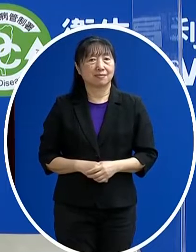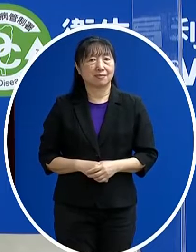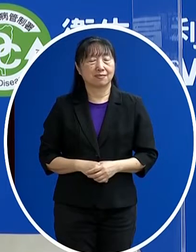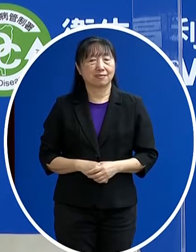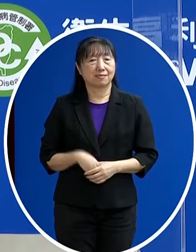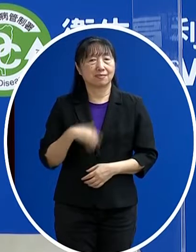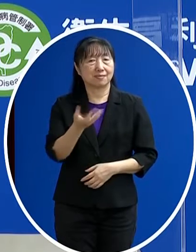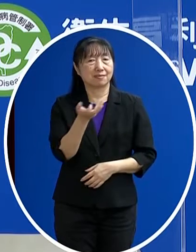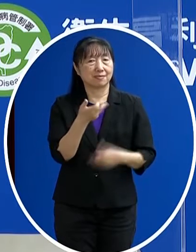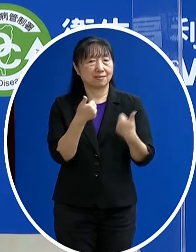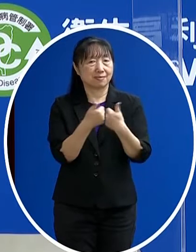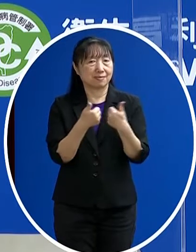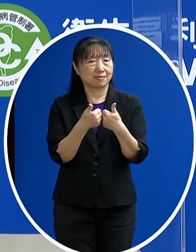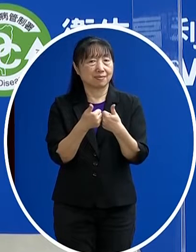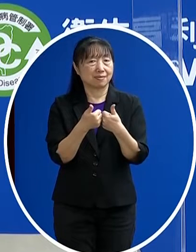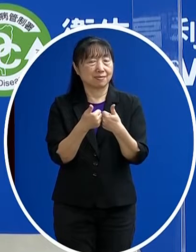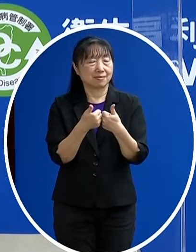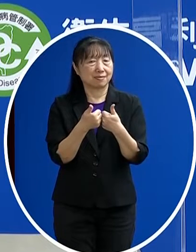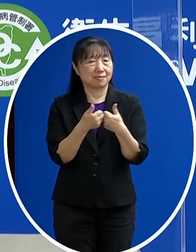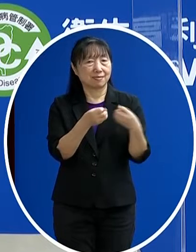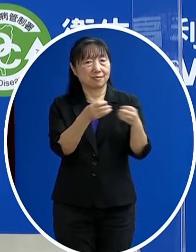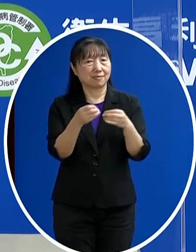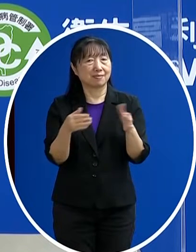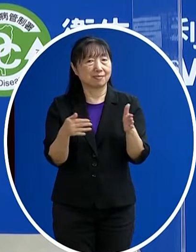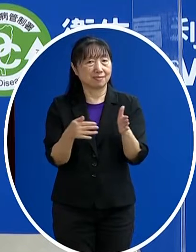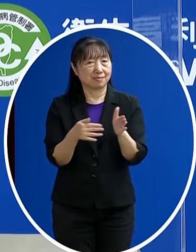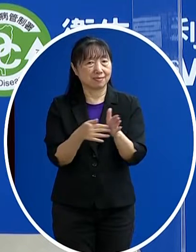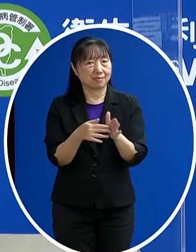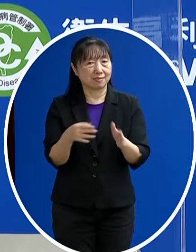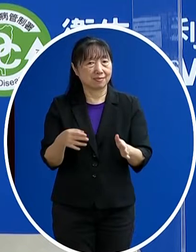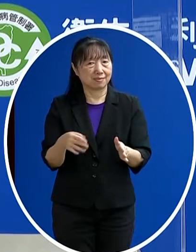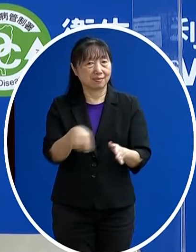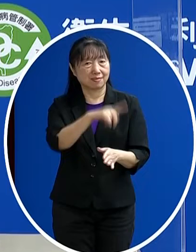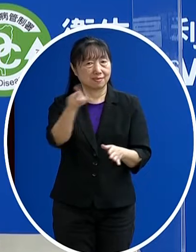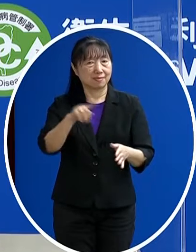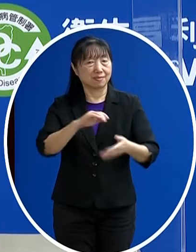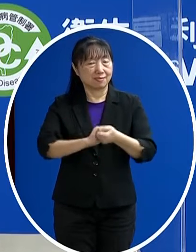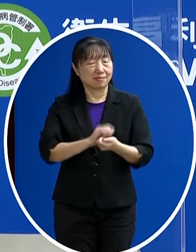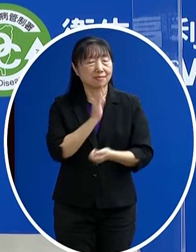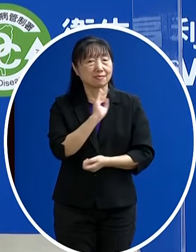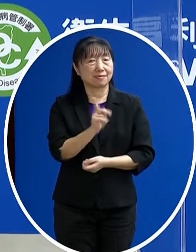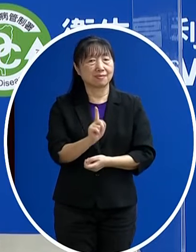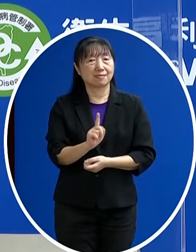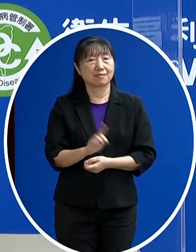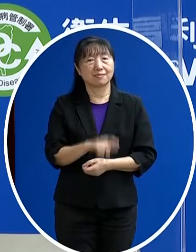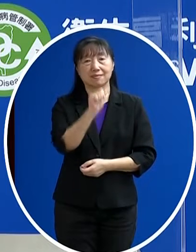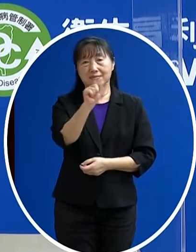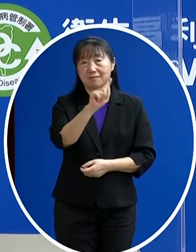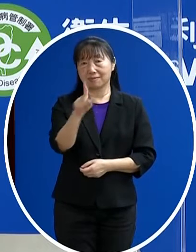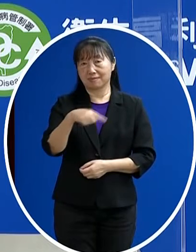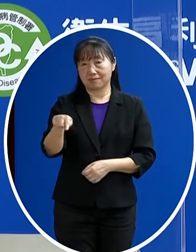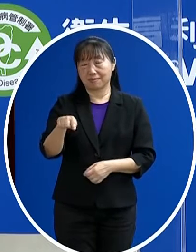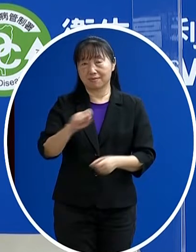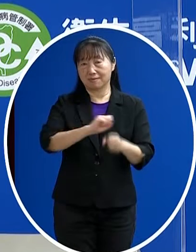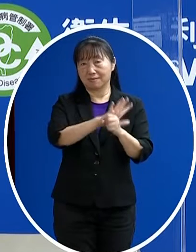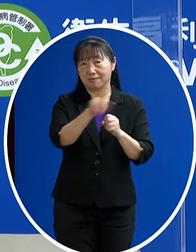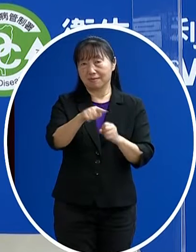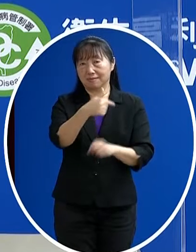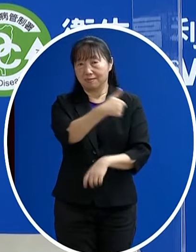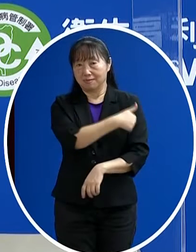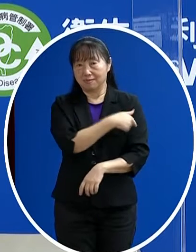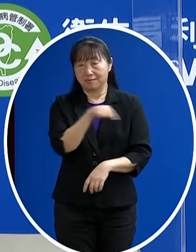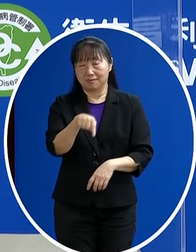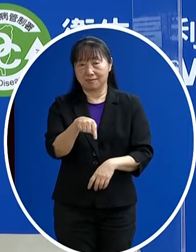好，专家会议哈，那得到了共识哈，就是 AZ 的哈 COVID-19 的疫苗